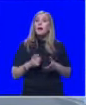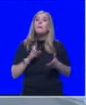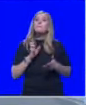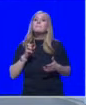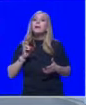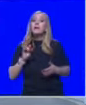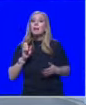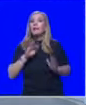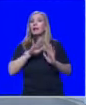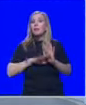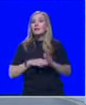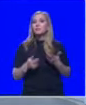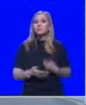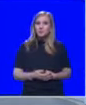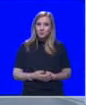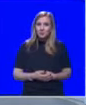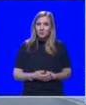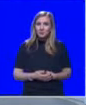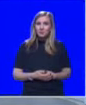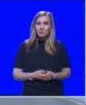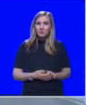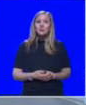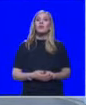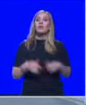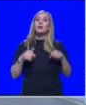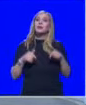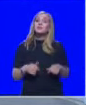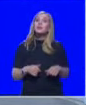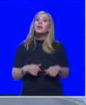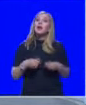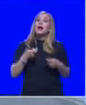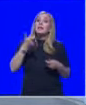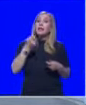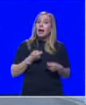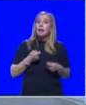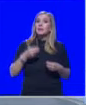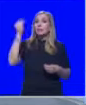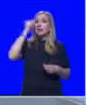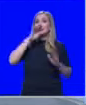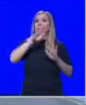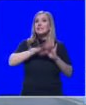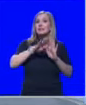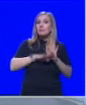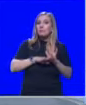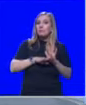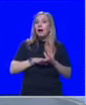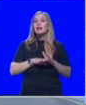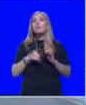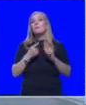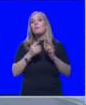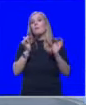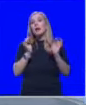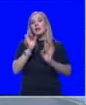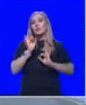за бюджета. Дългът на България спада спрямо брутния вътрешен продукт. По-малък процент е,